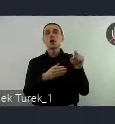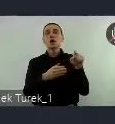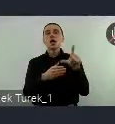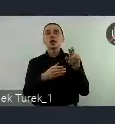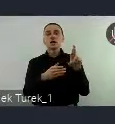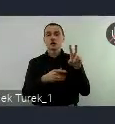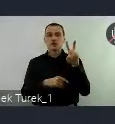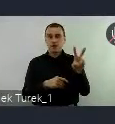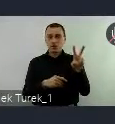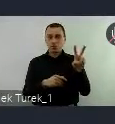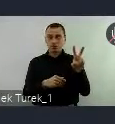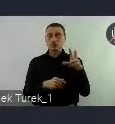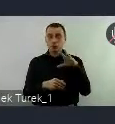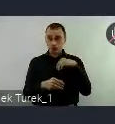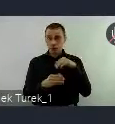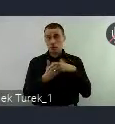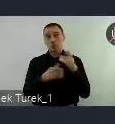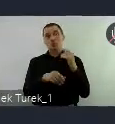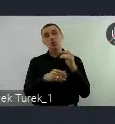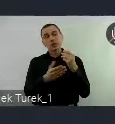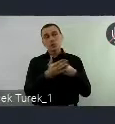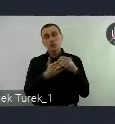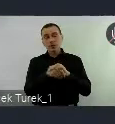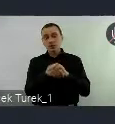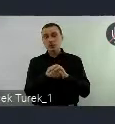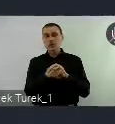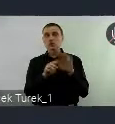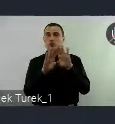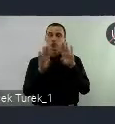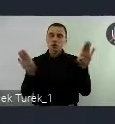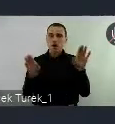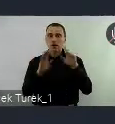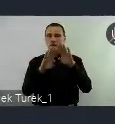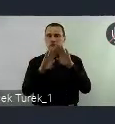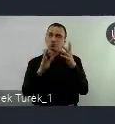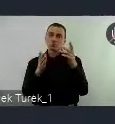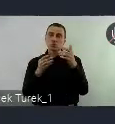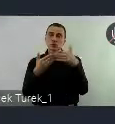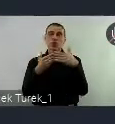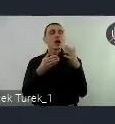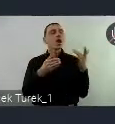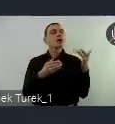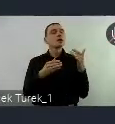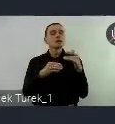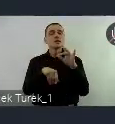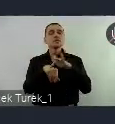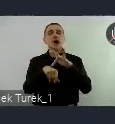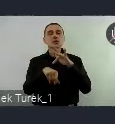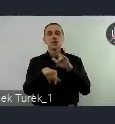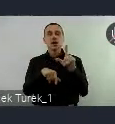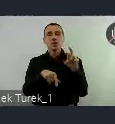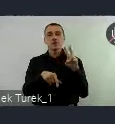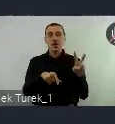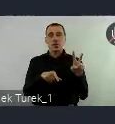r.vi można na przykład kupując farby na ściany i na drzwi sprawdzić sobie wskaźniki RV tych dwóch kolorów które wybiera a jeżeli jest 30